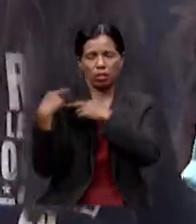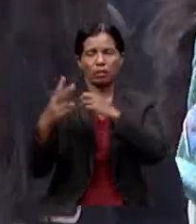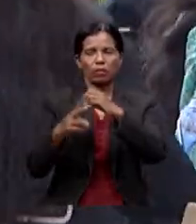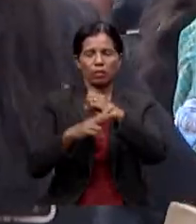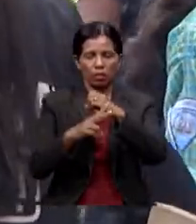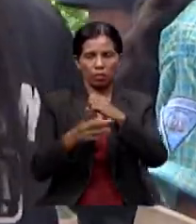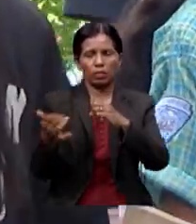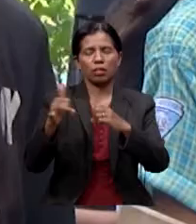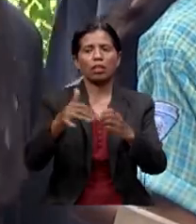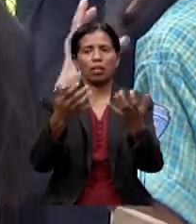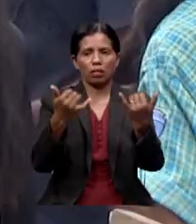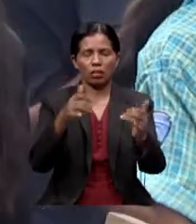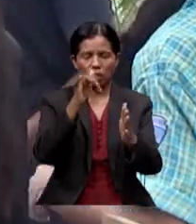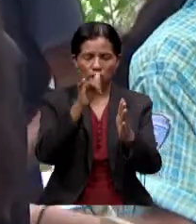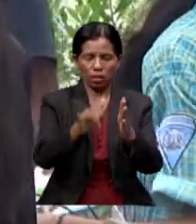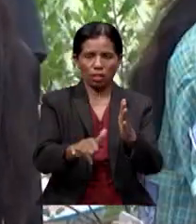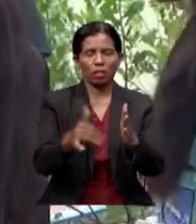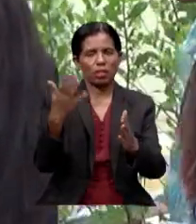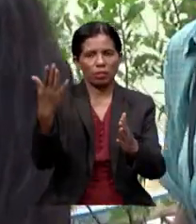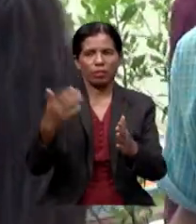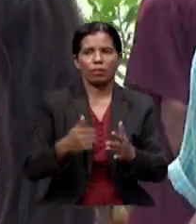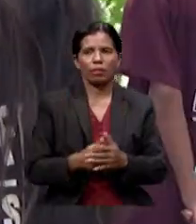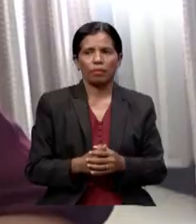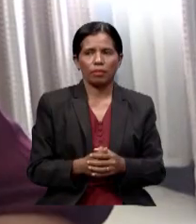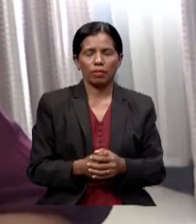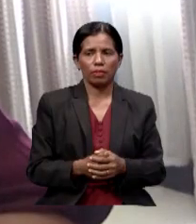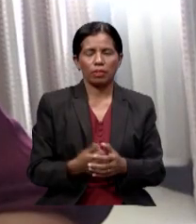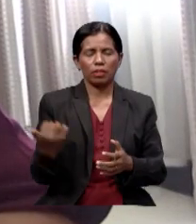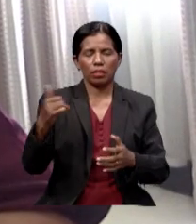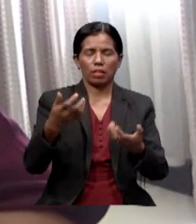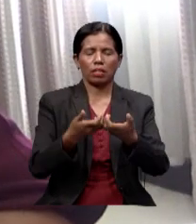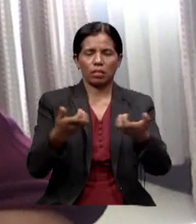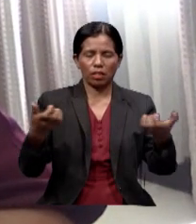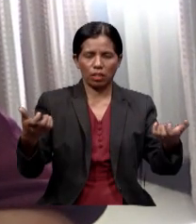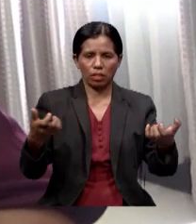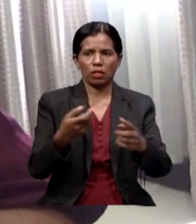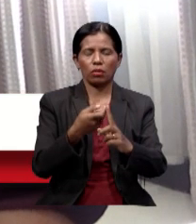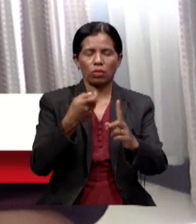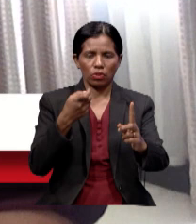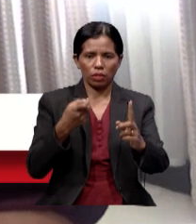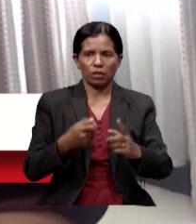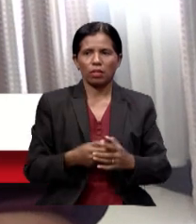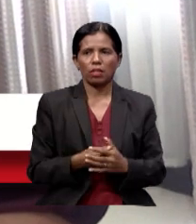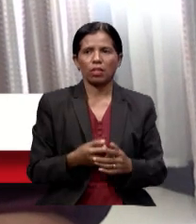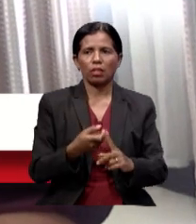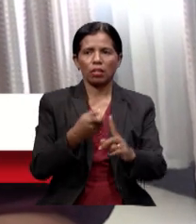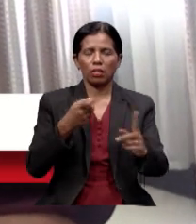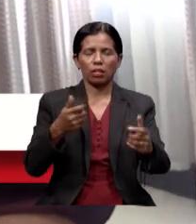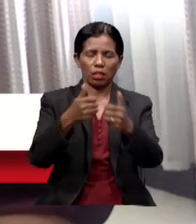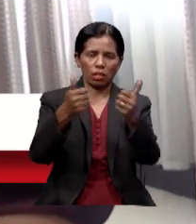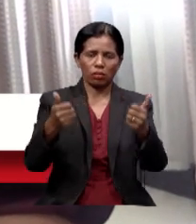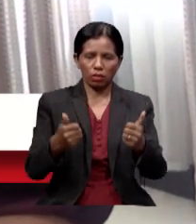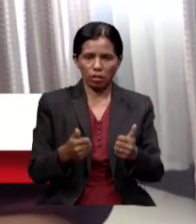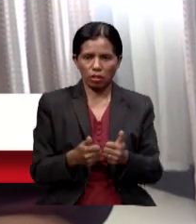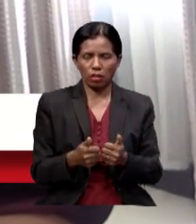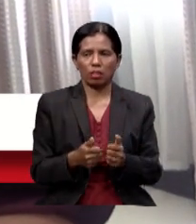ebe, dadaung ne hela iha Aitara Claran. Claran es sirat ses hose autoridade